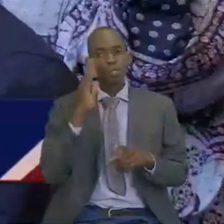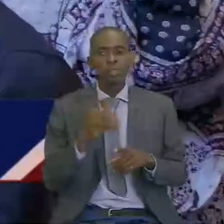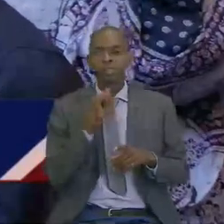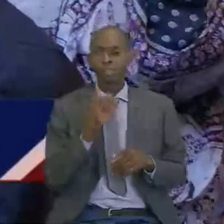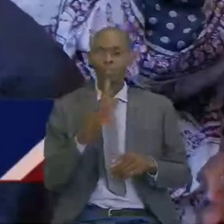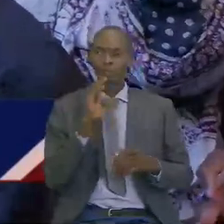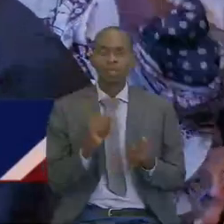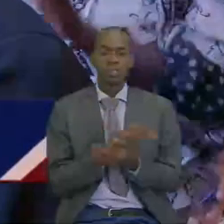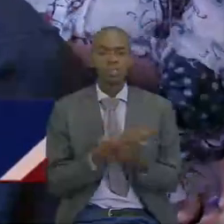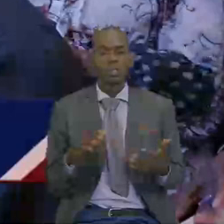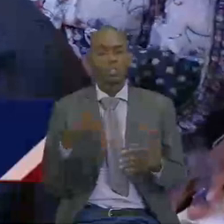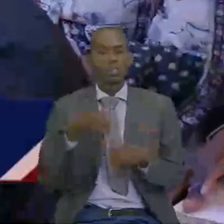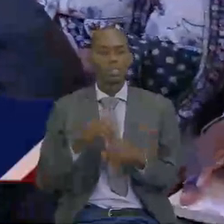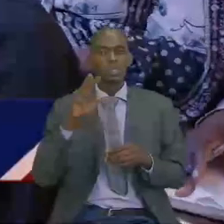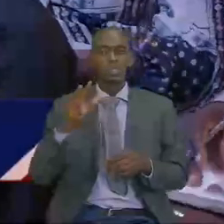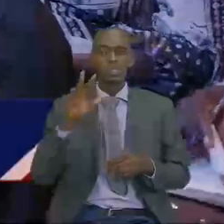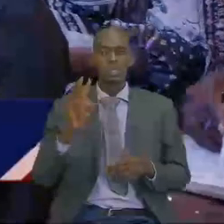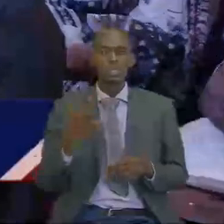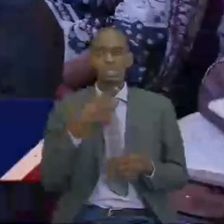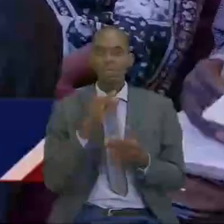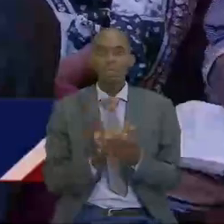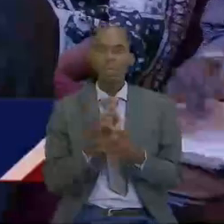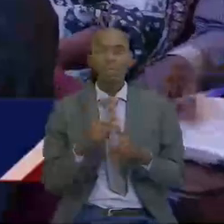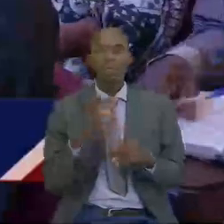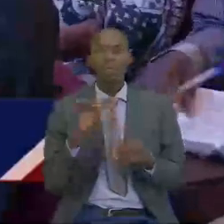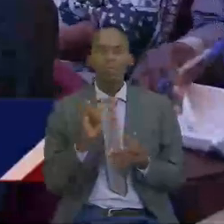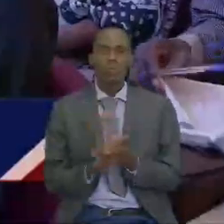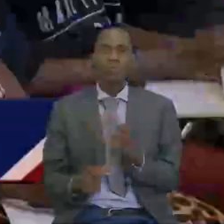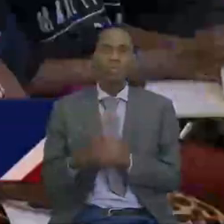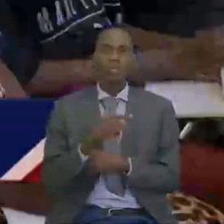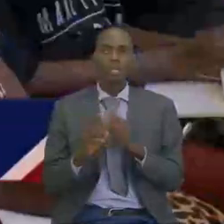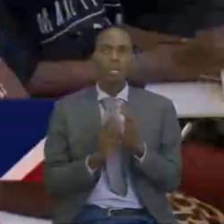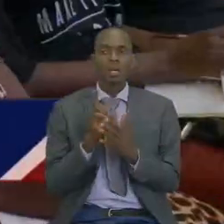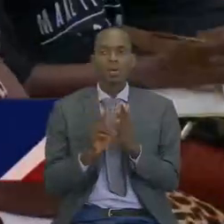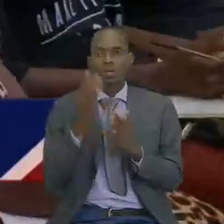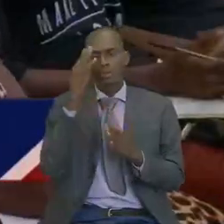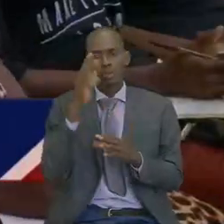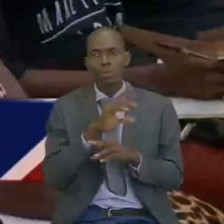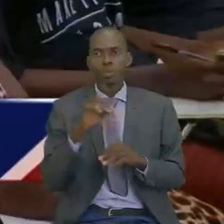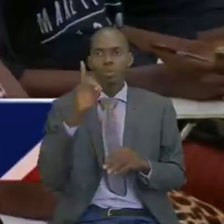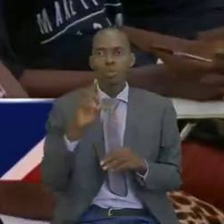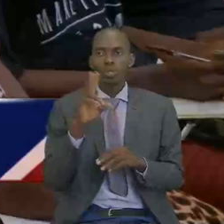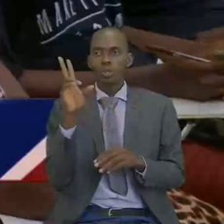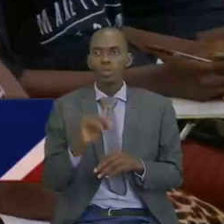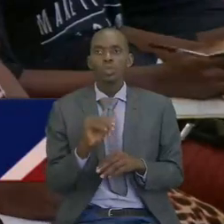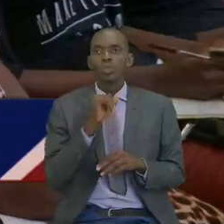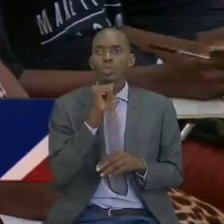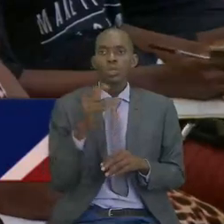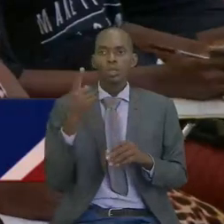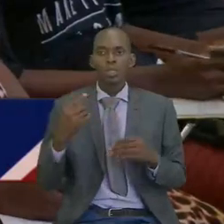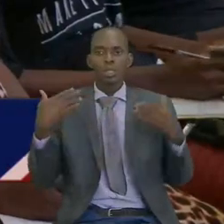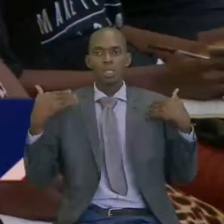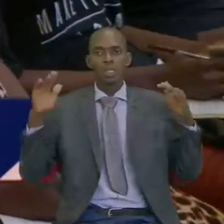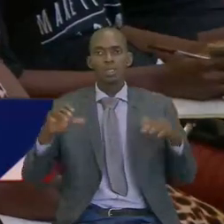mais mes paroles ne passeront point. 36. Pour ce qui est du jour et de l'heure, personne ne le sait, ni